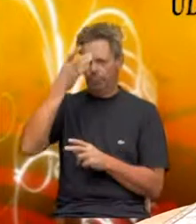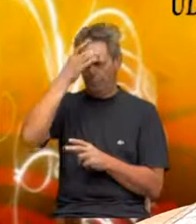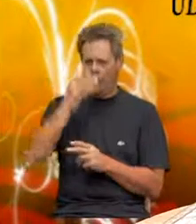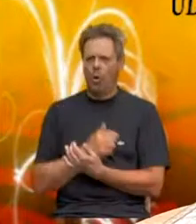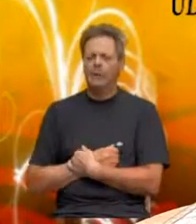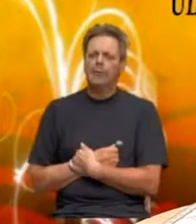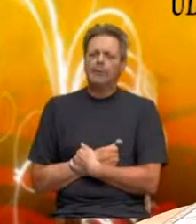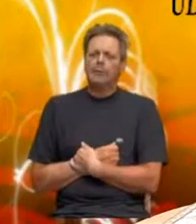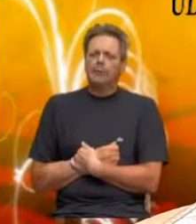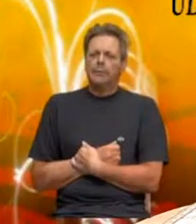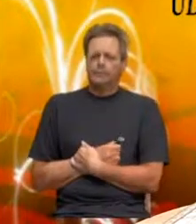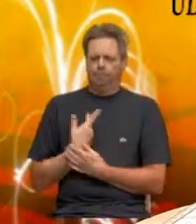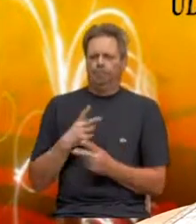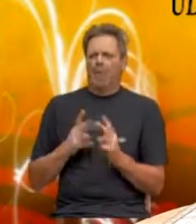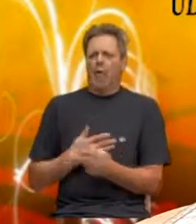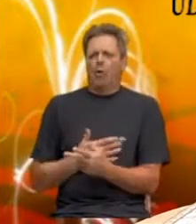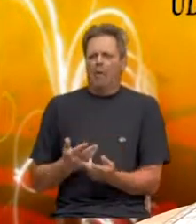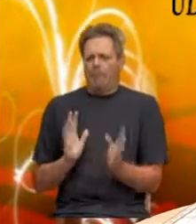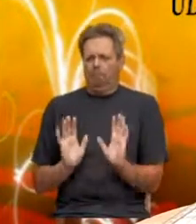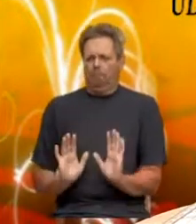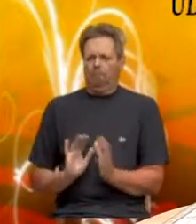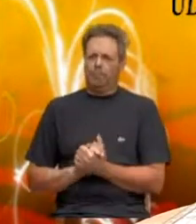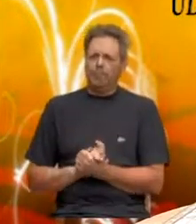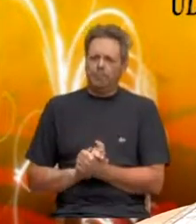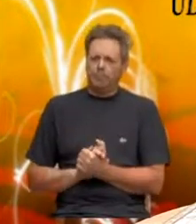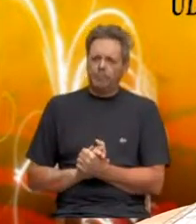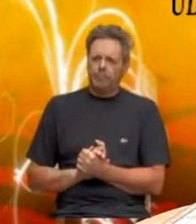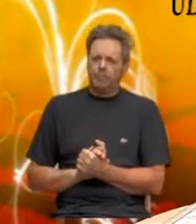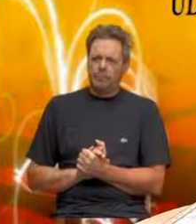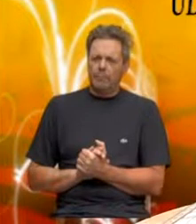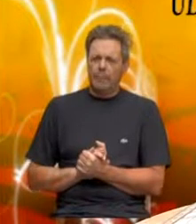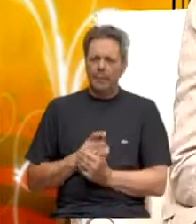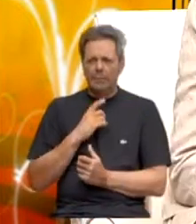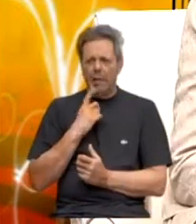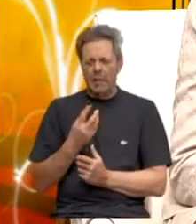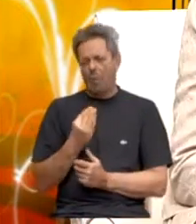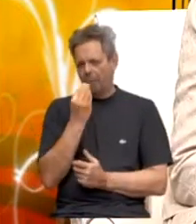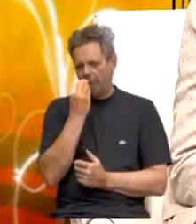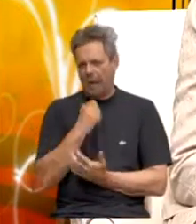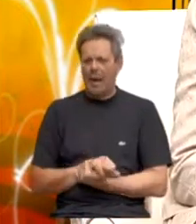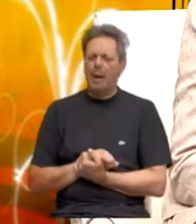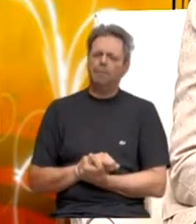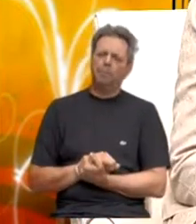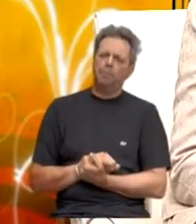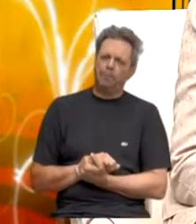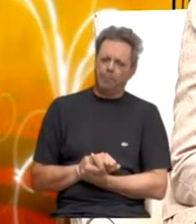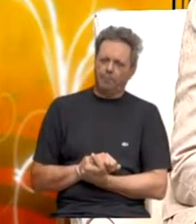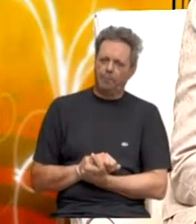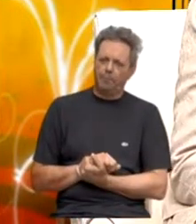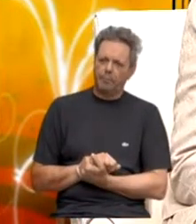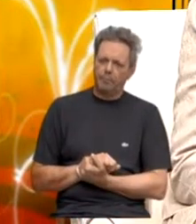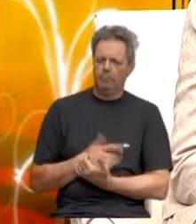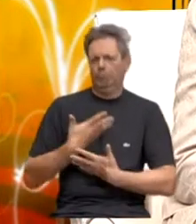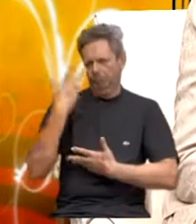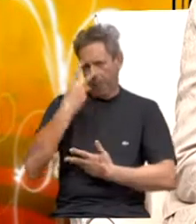hladnu krv, jel da? Tako ne je. Dozvoliti panici da vlada s nama. Spomenuli smo prehranu, spomenuli smo